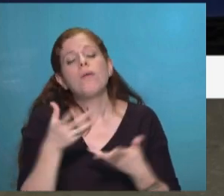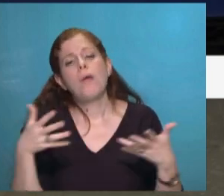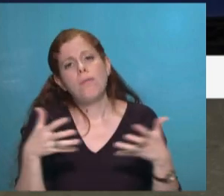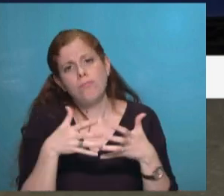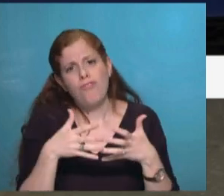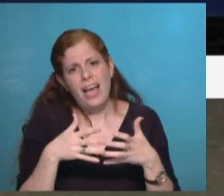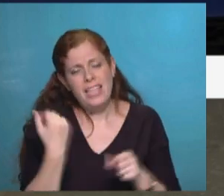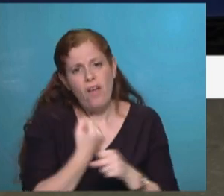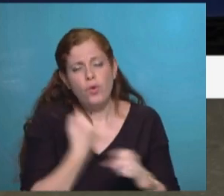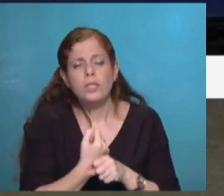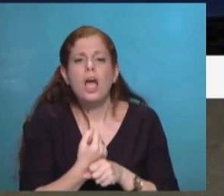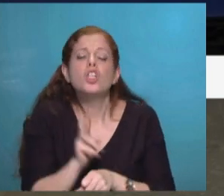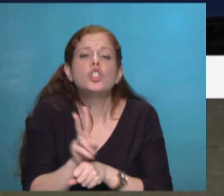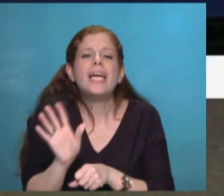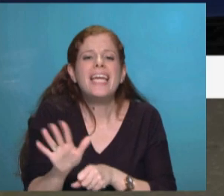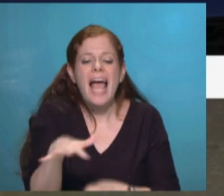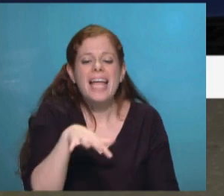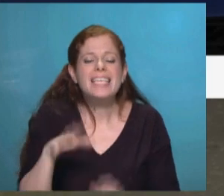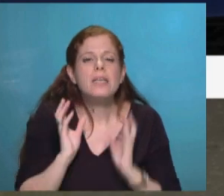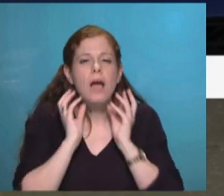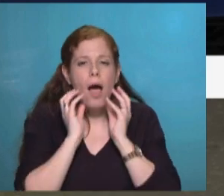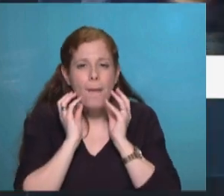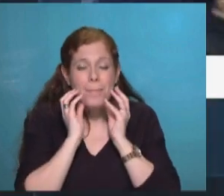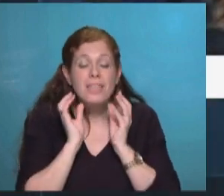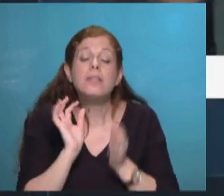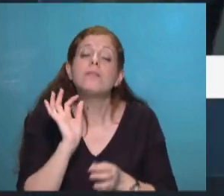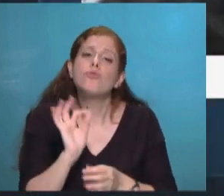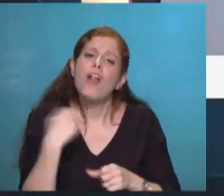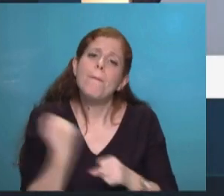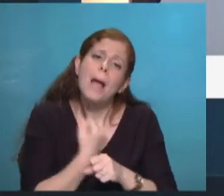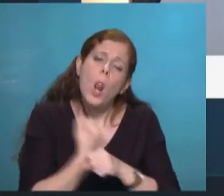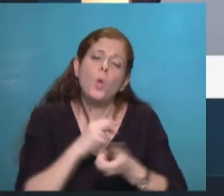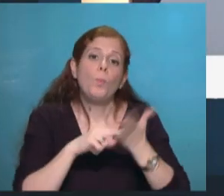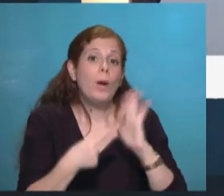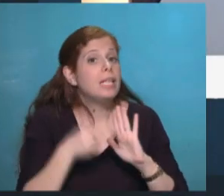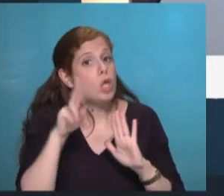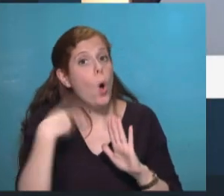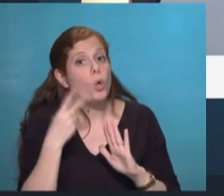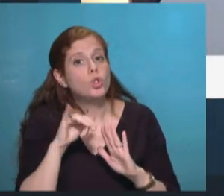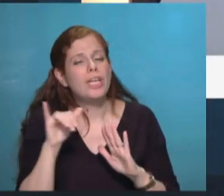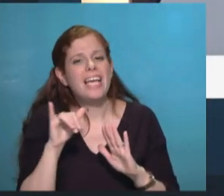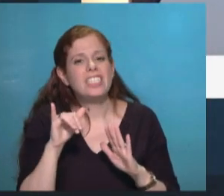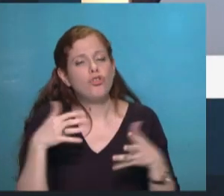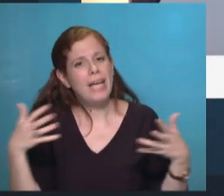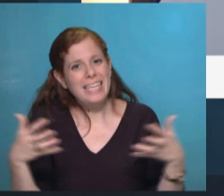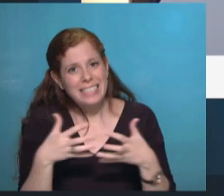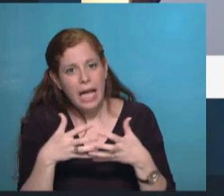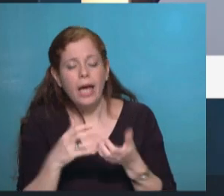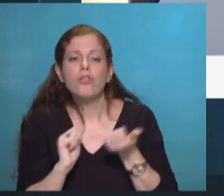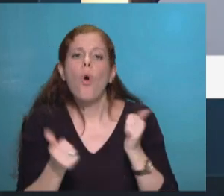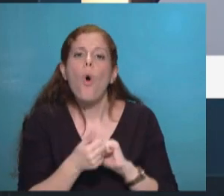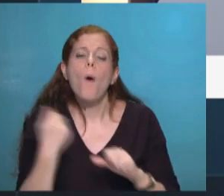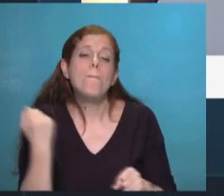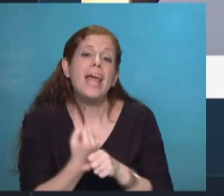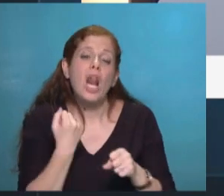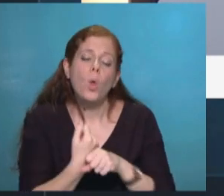ערב, שיריינה את כיכר רבין לצורך פעילות פוליטית, יכול להיות שהם יקיימו שם איזושהי עצרת, או בכלל פעילות